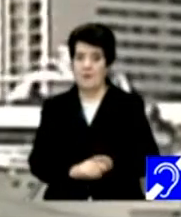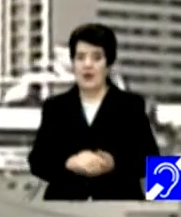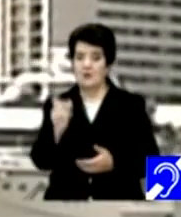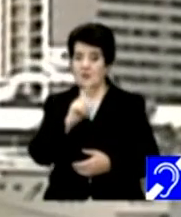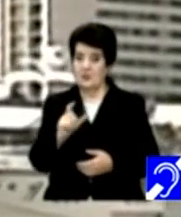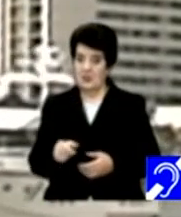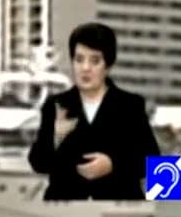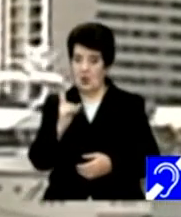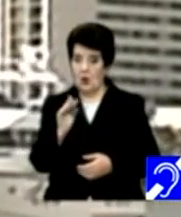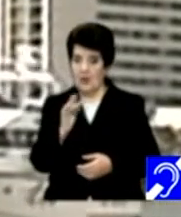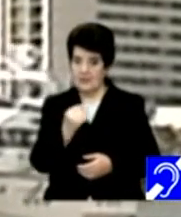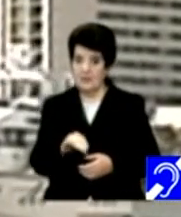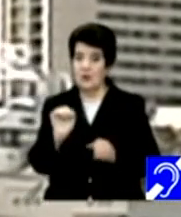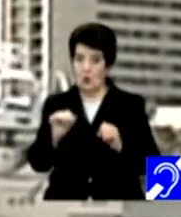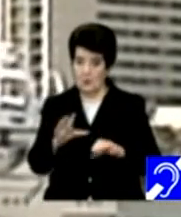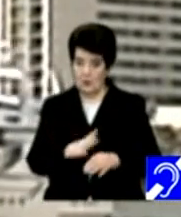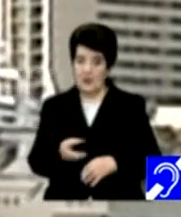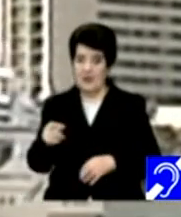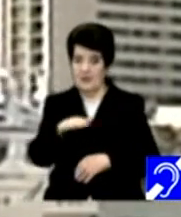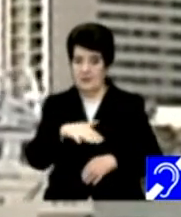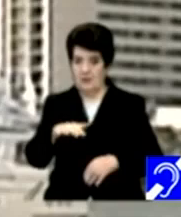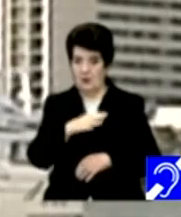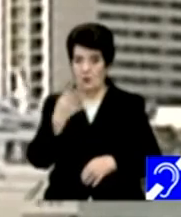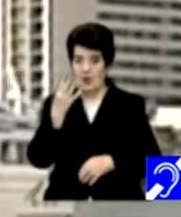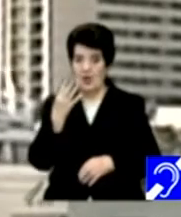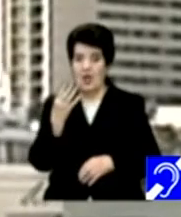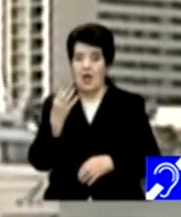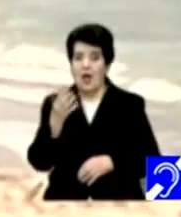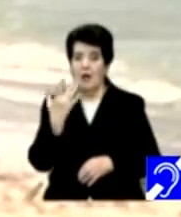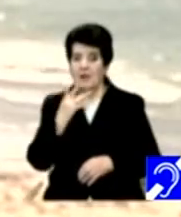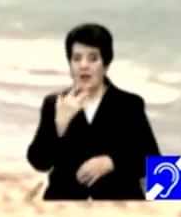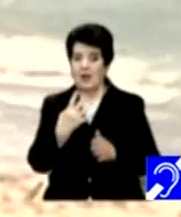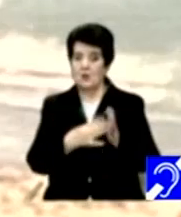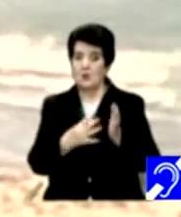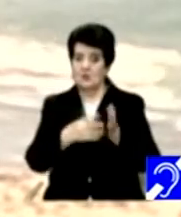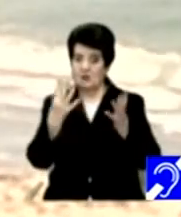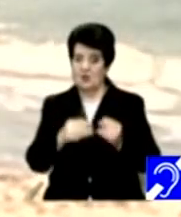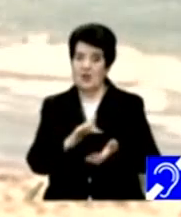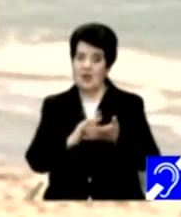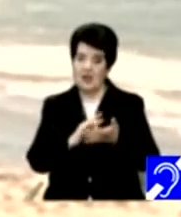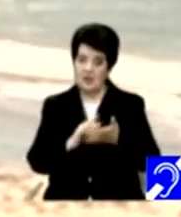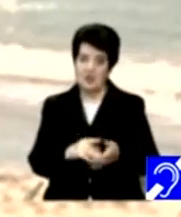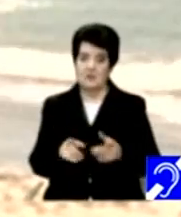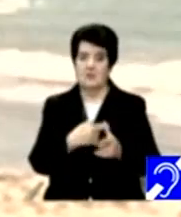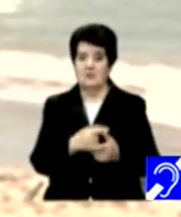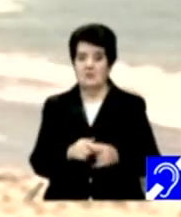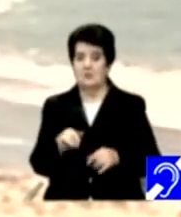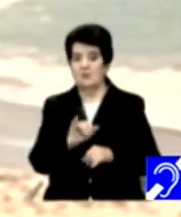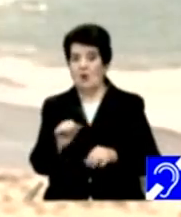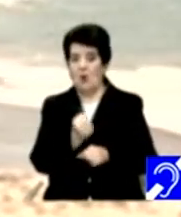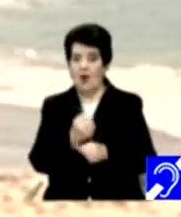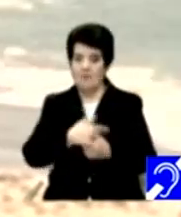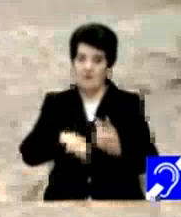Cetățenii croați vor putea intra pe teritoriul american pentru 90 de zile, în cazul în care călătoresc pentru turism sau